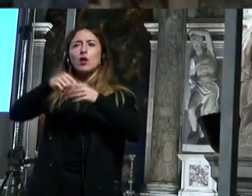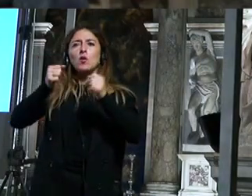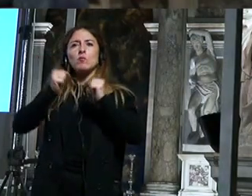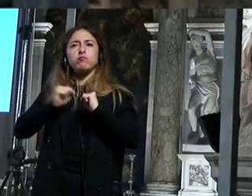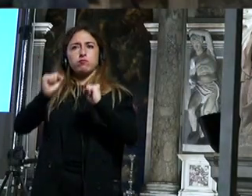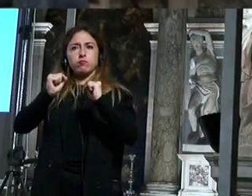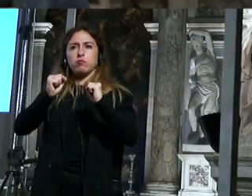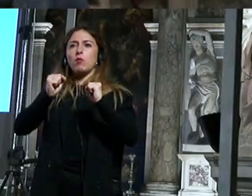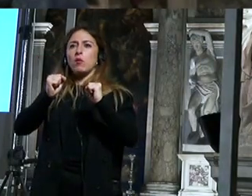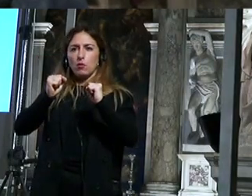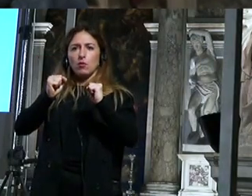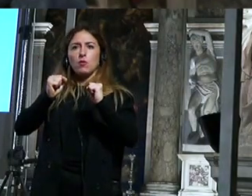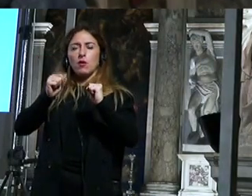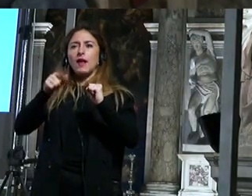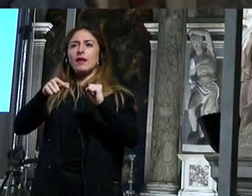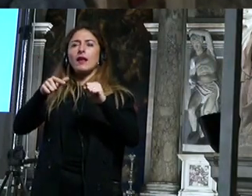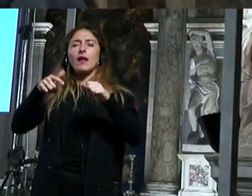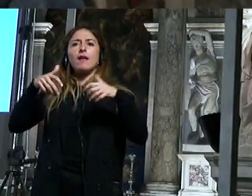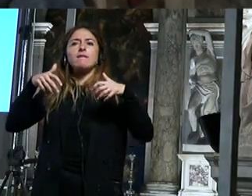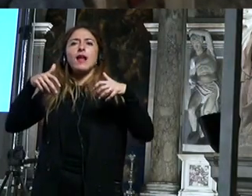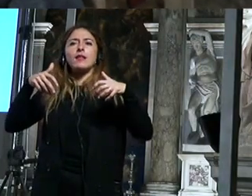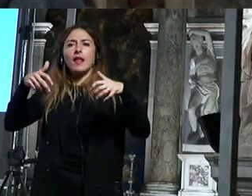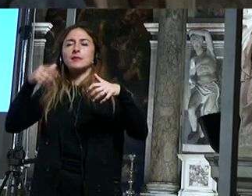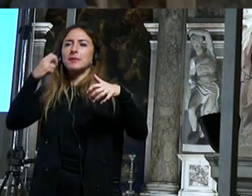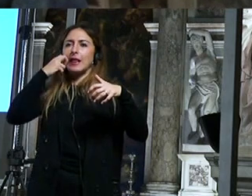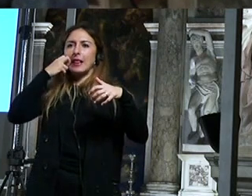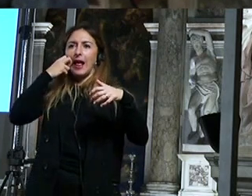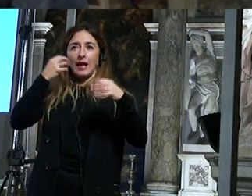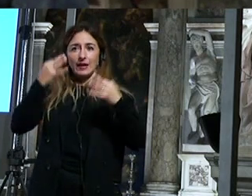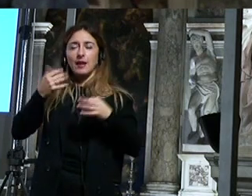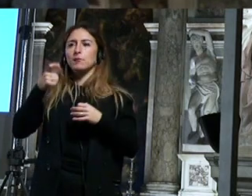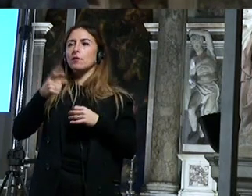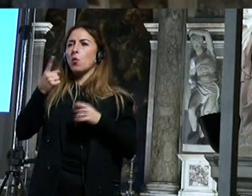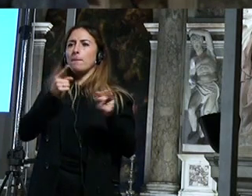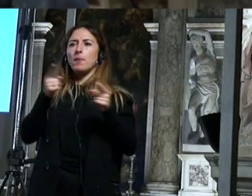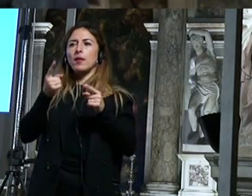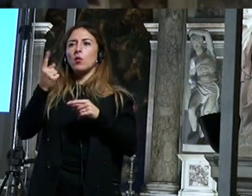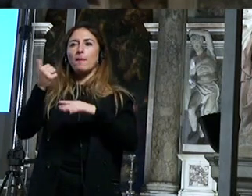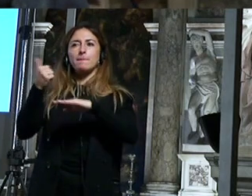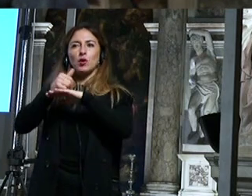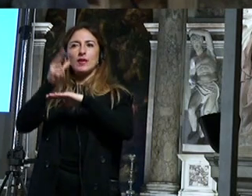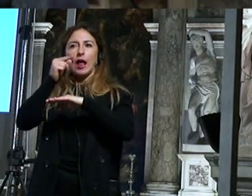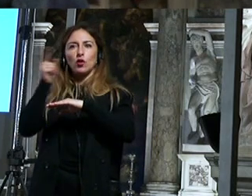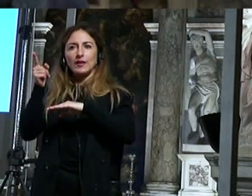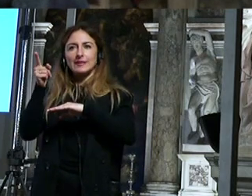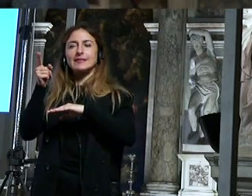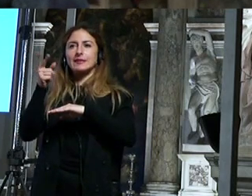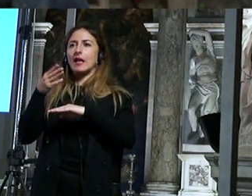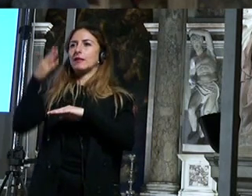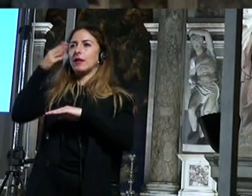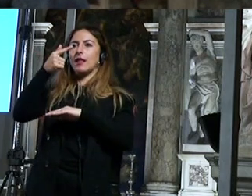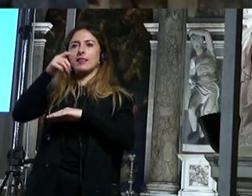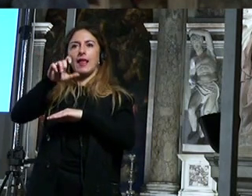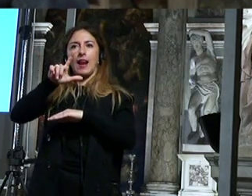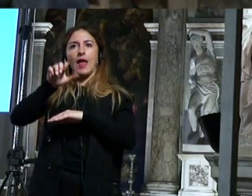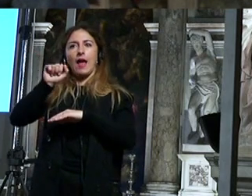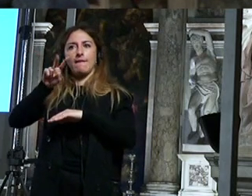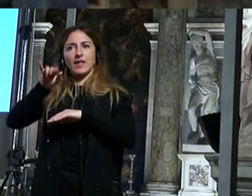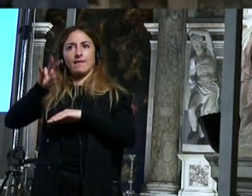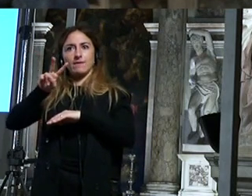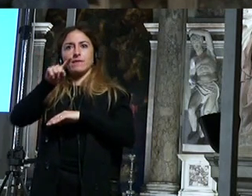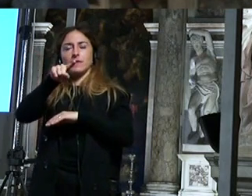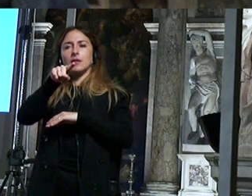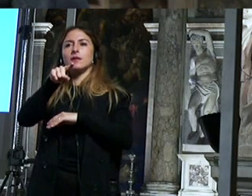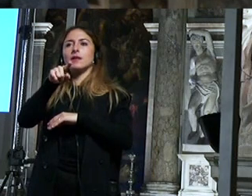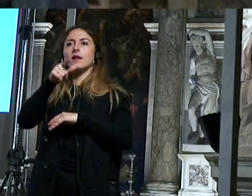essere fantasmi di carne. Perché a un certo punto, quando una delle protagoniste dei racconti va a Tel Aviv, dove il papà gli ha